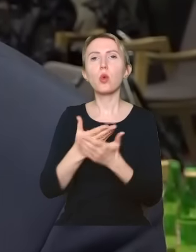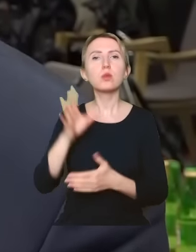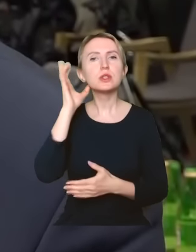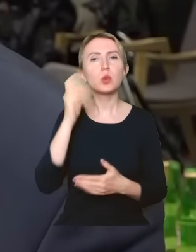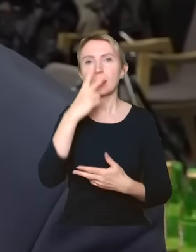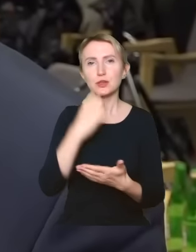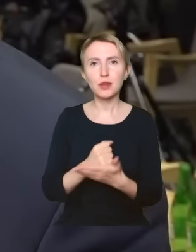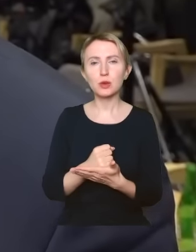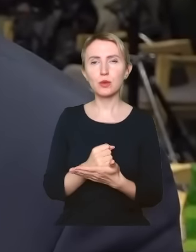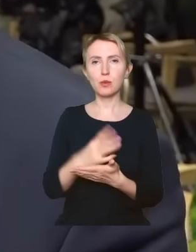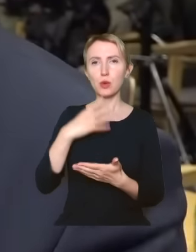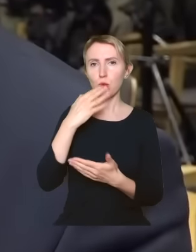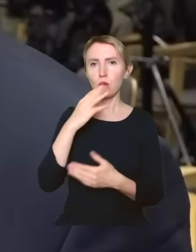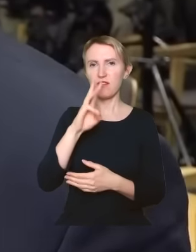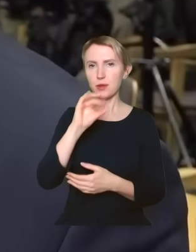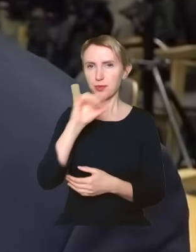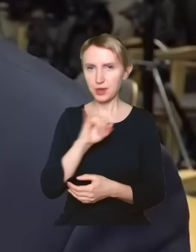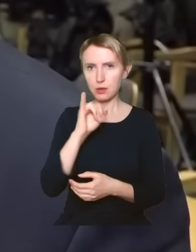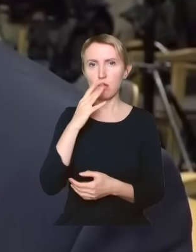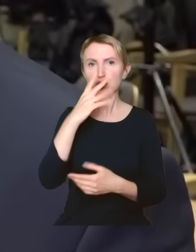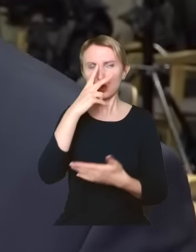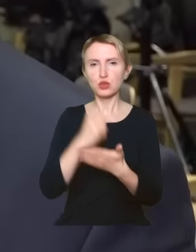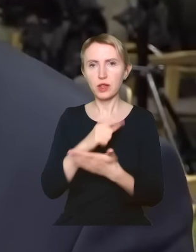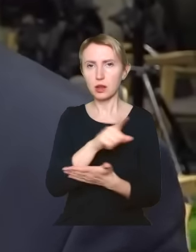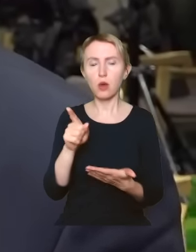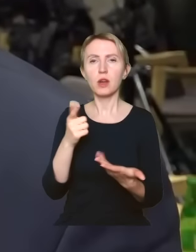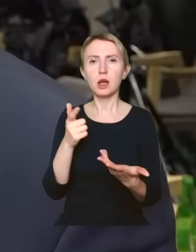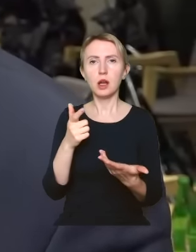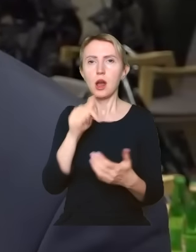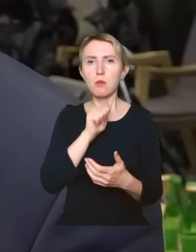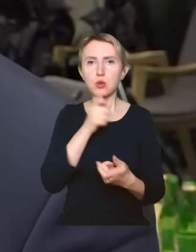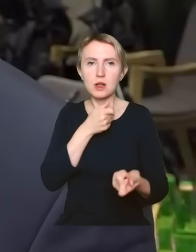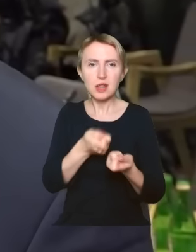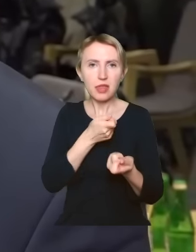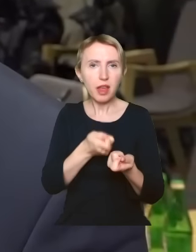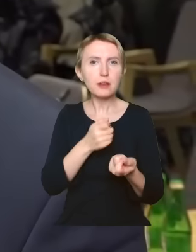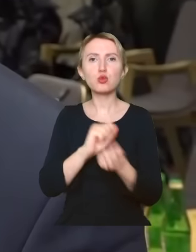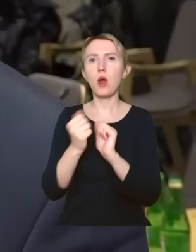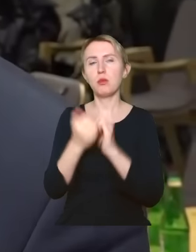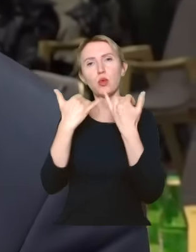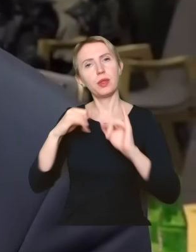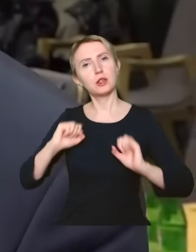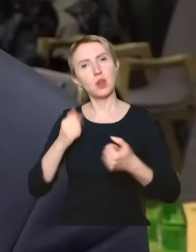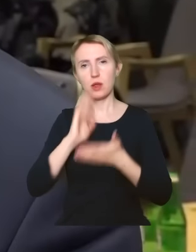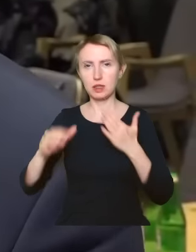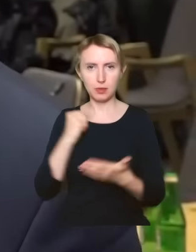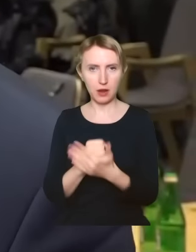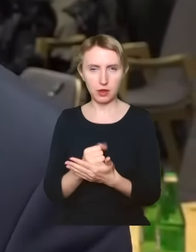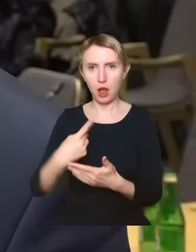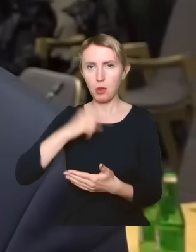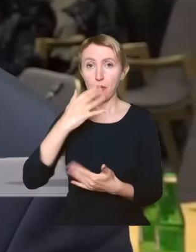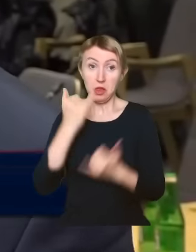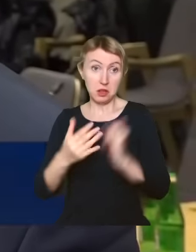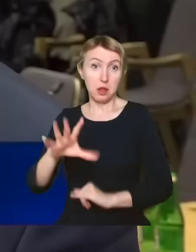świadków, o których mówił Michał Wypij, jako świadkowie na rzekome próby szantażu czy jakichś innych działań bezprawnych. My powiedzieliśmy, skoro tak